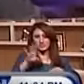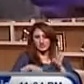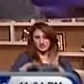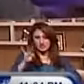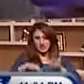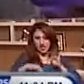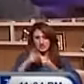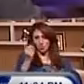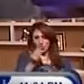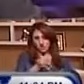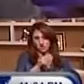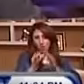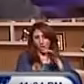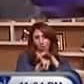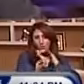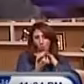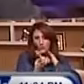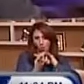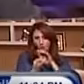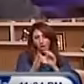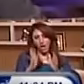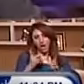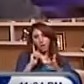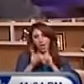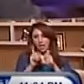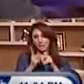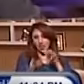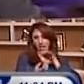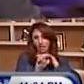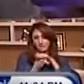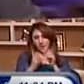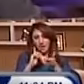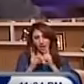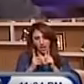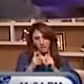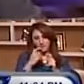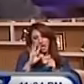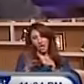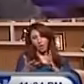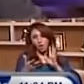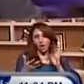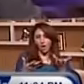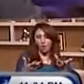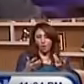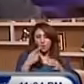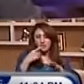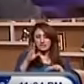الاول او سياسات تعليم في جامعه امريكيه، ولو ما فيهاش يعني بعد كده